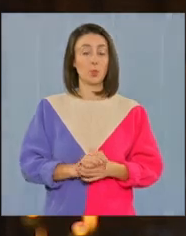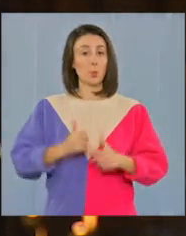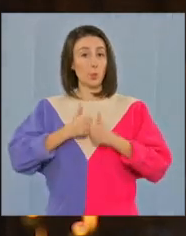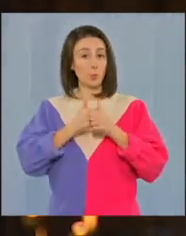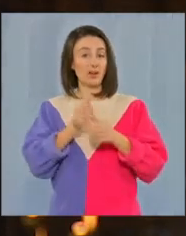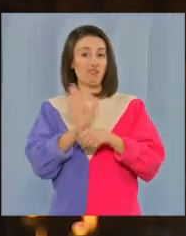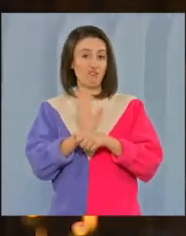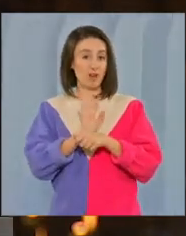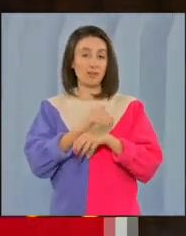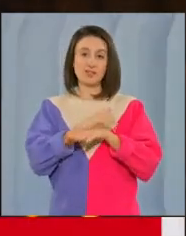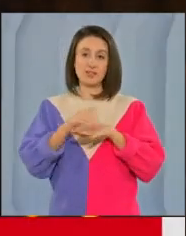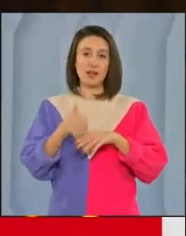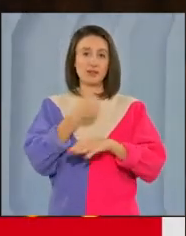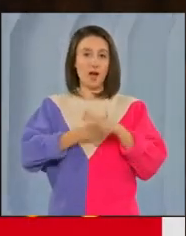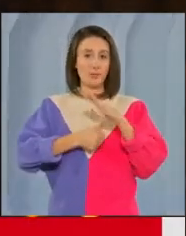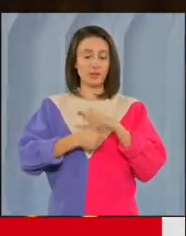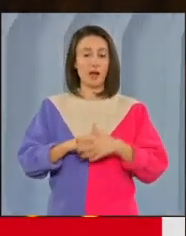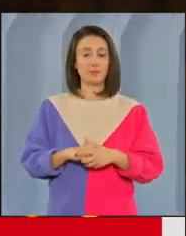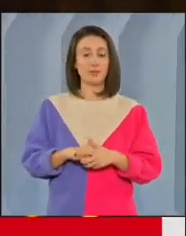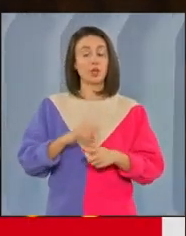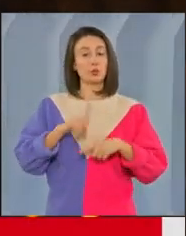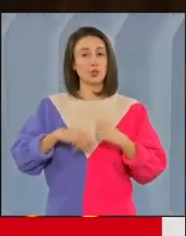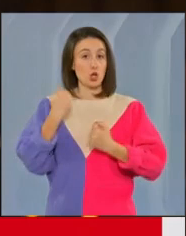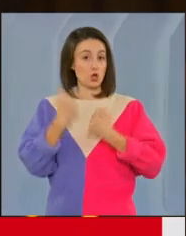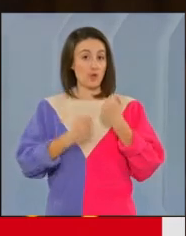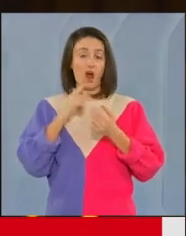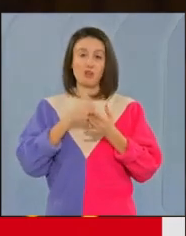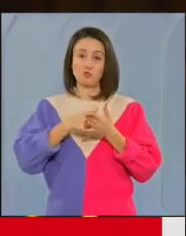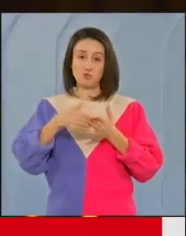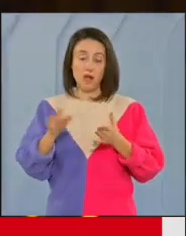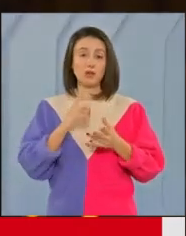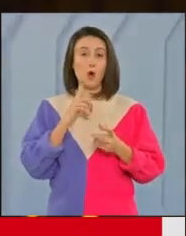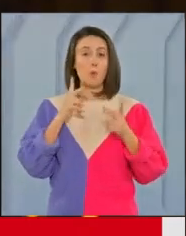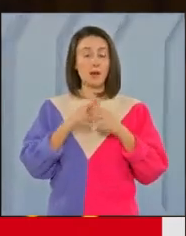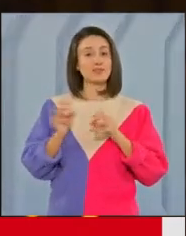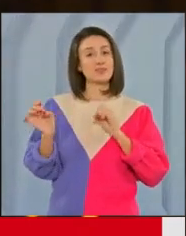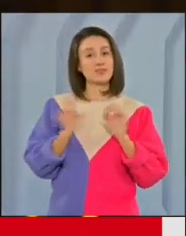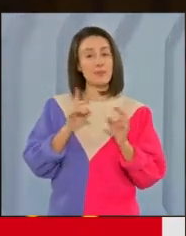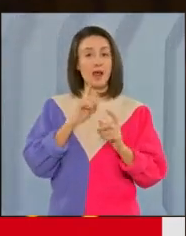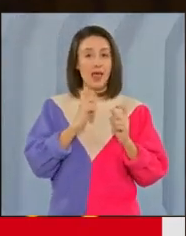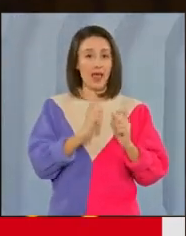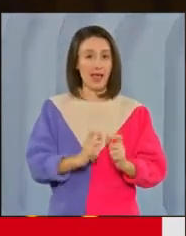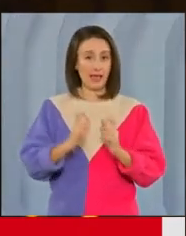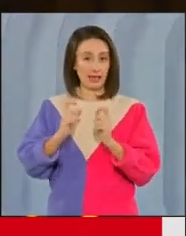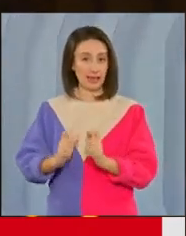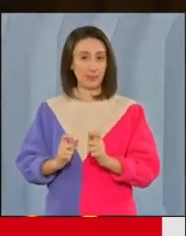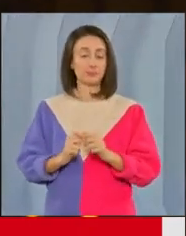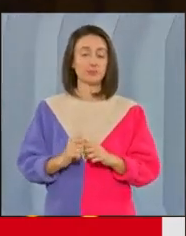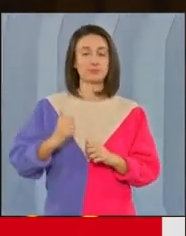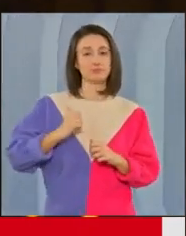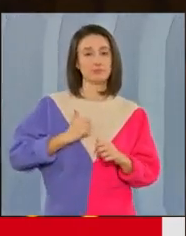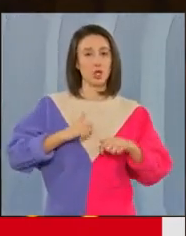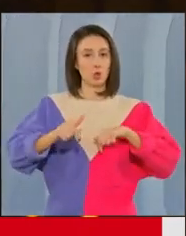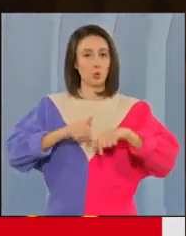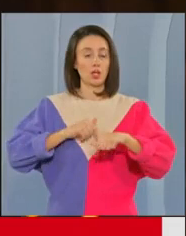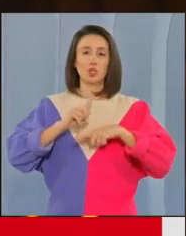Urmărire ca în filme pe străzile din capitală după ce un șofer a refuzat să se oprească la semnalul echipajului din cadrul brigăzii